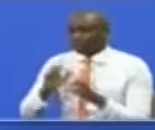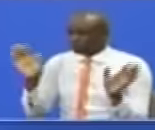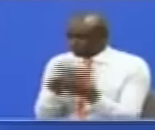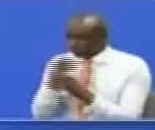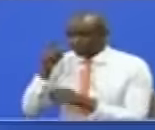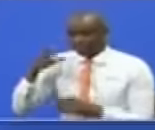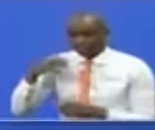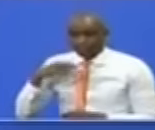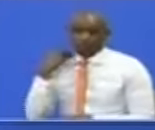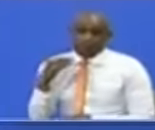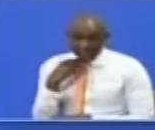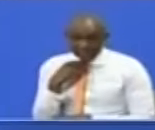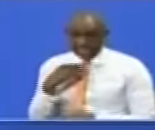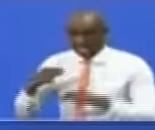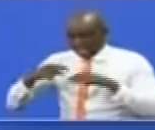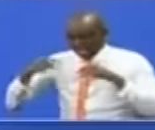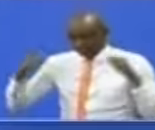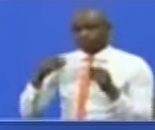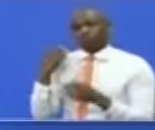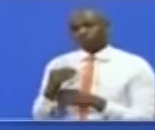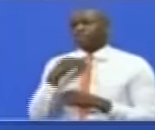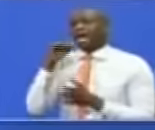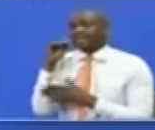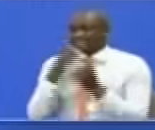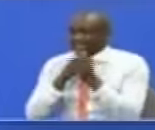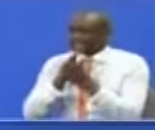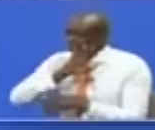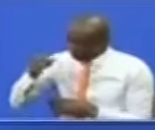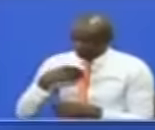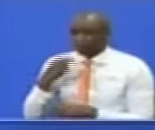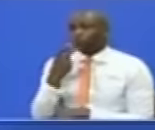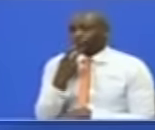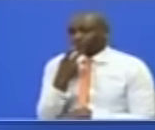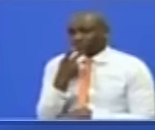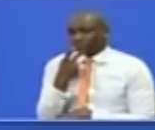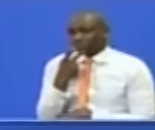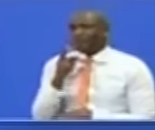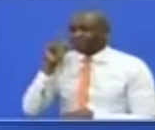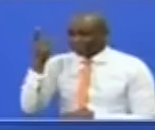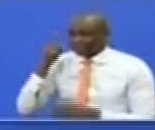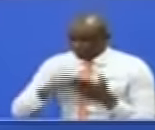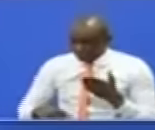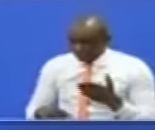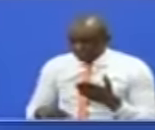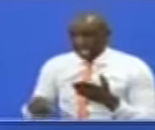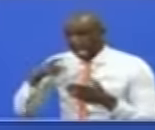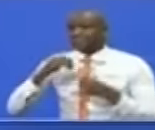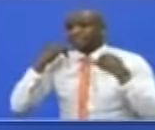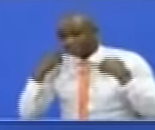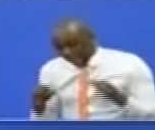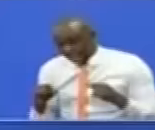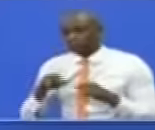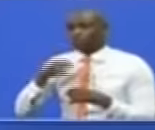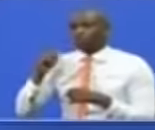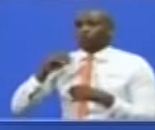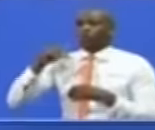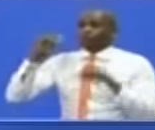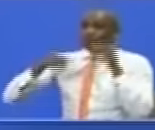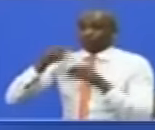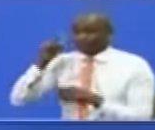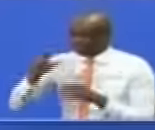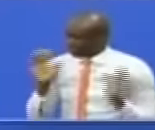hii uhasama. Ningeomba viongozi wenzangu wa kutoka Pokot ni ya kwamba tusijaribu kutafutia kura swala